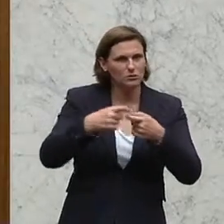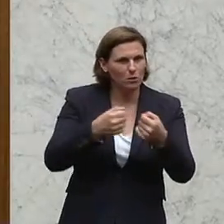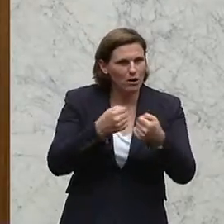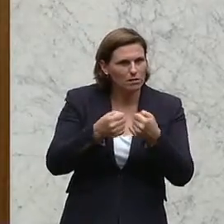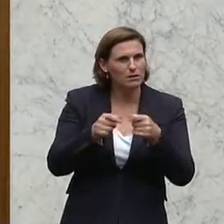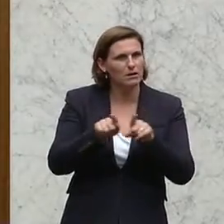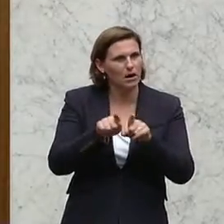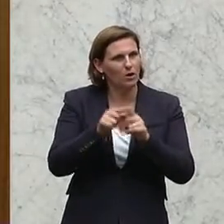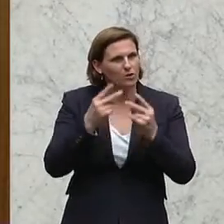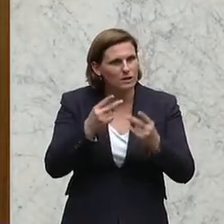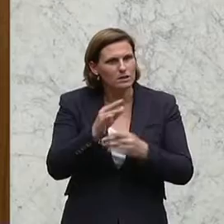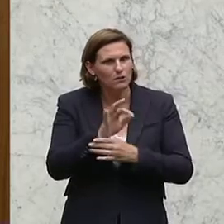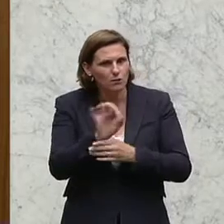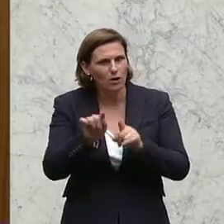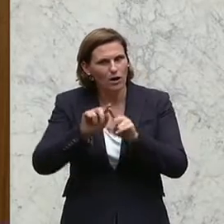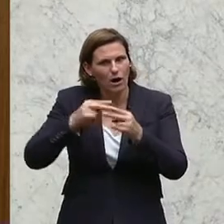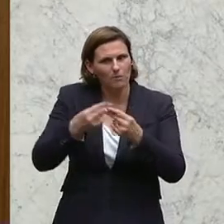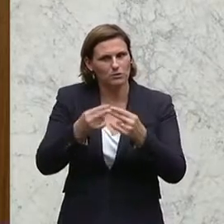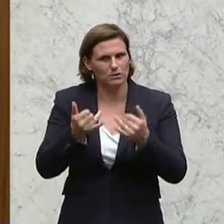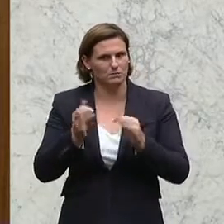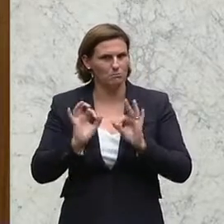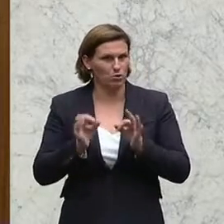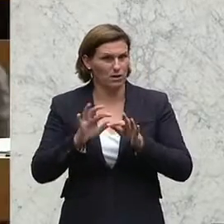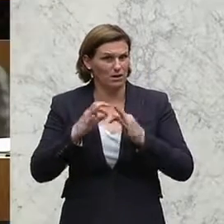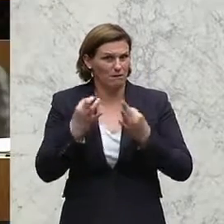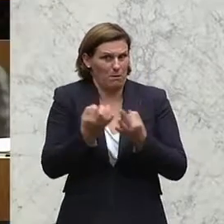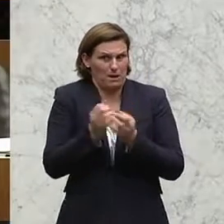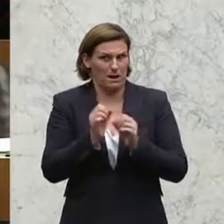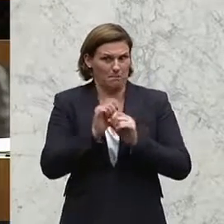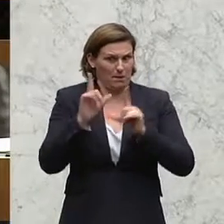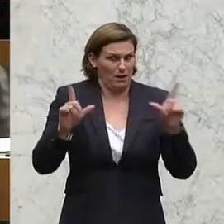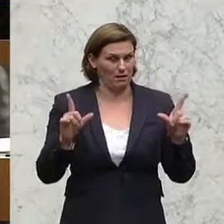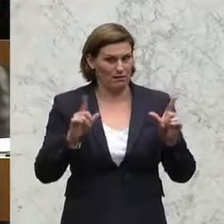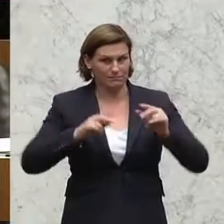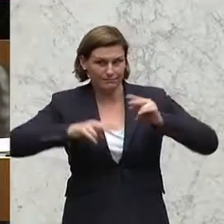die Anpassung an moderne Familienbilder.